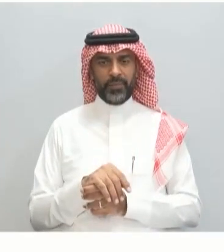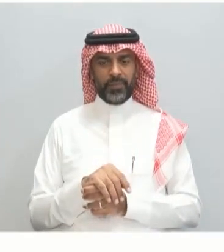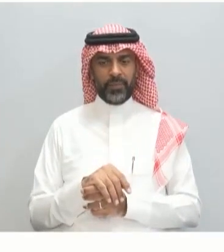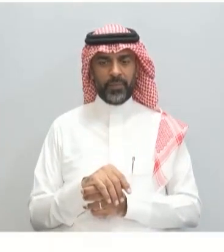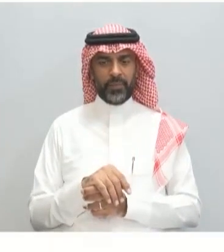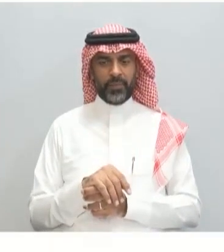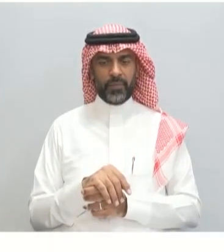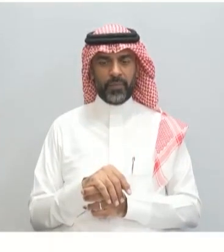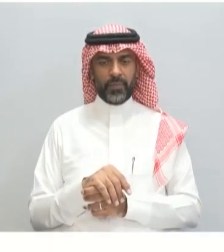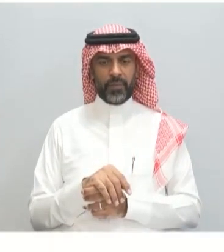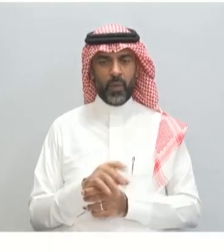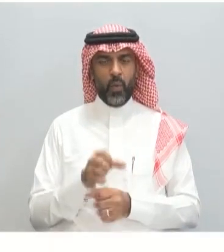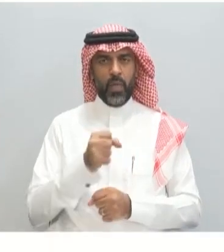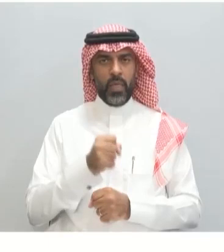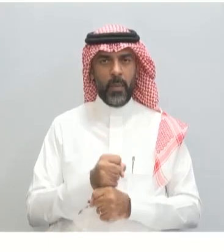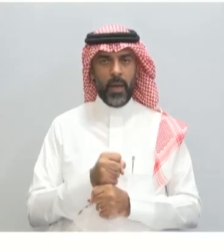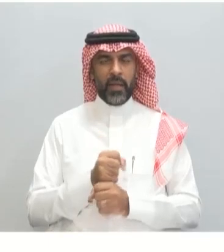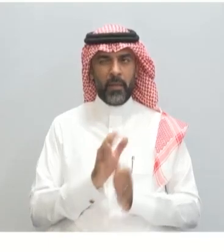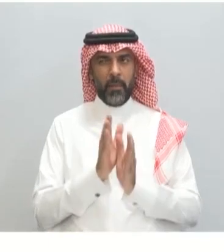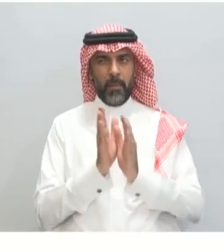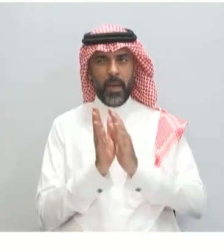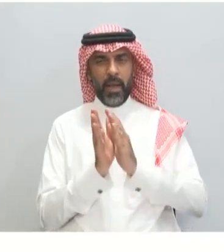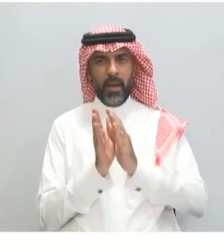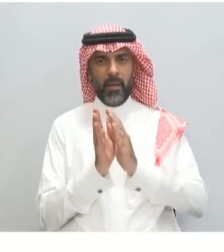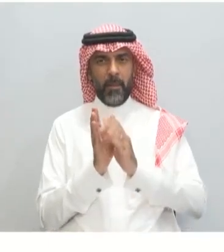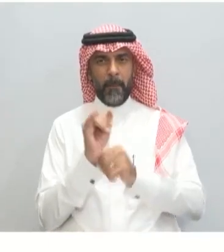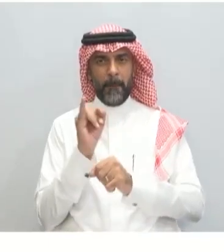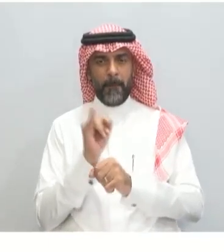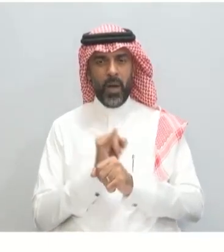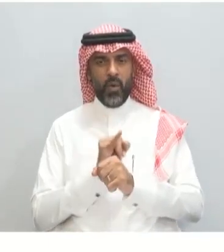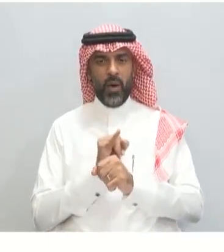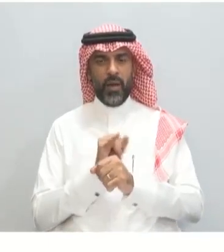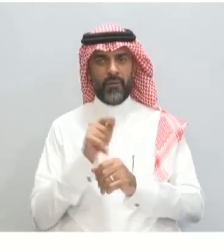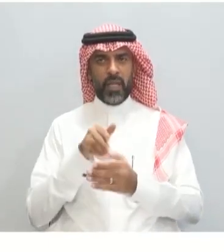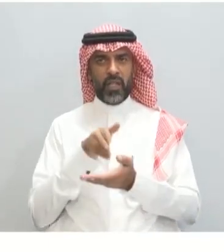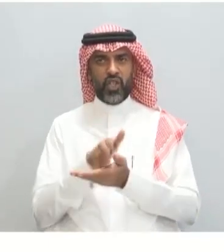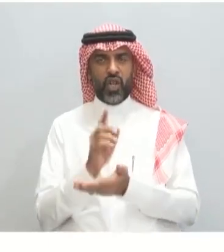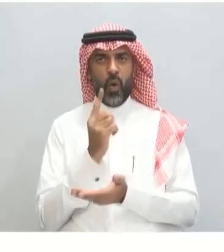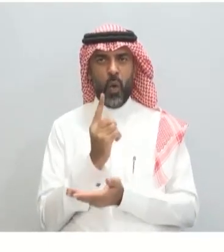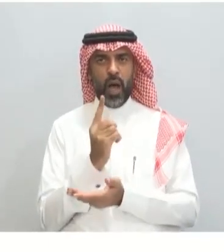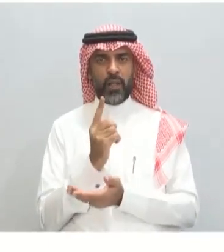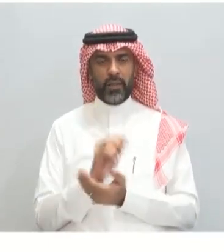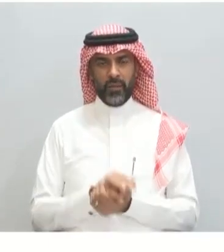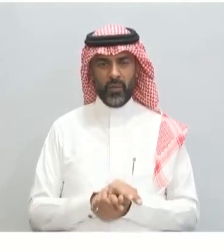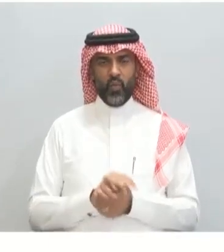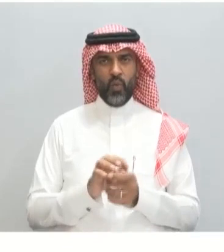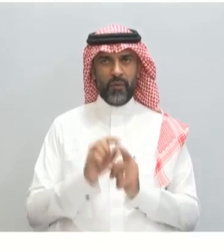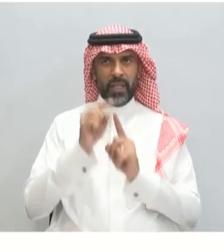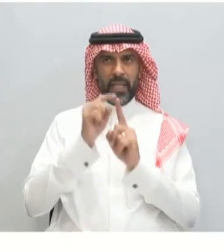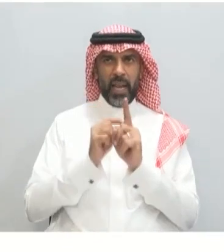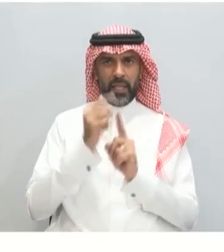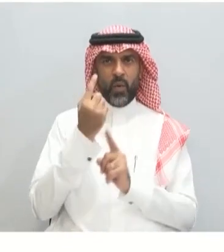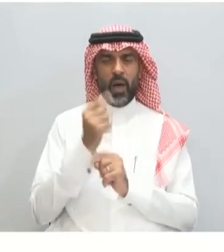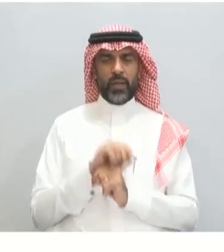المناخيه وثبات ميل محور الارض ثبات هذا الميل في اتجاه واحد وفي درجه واحده وتاثير